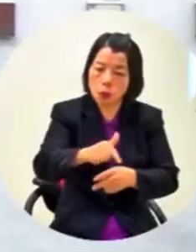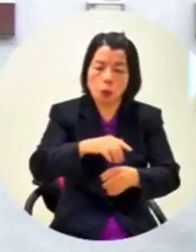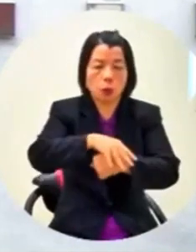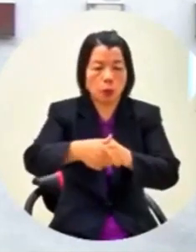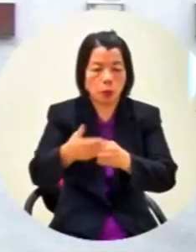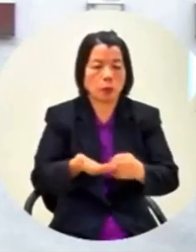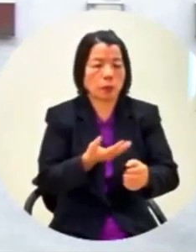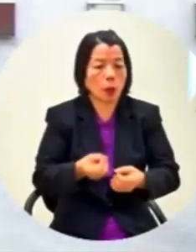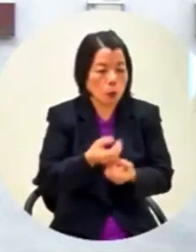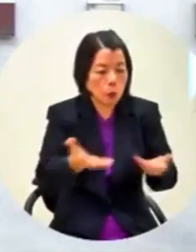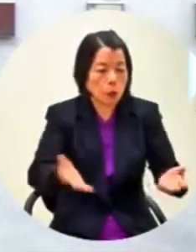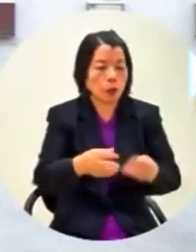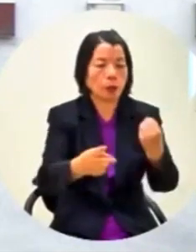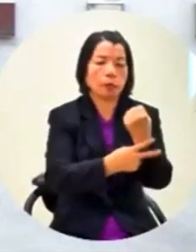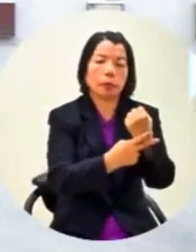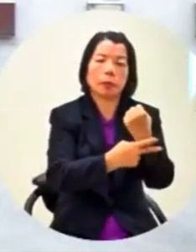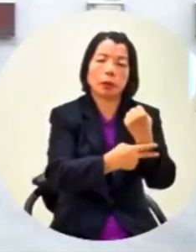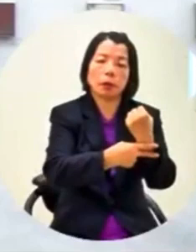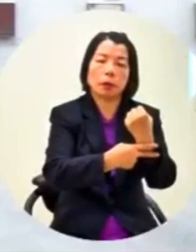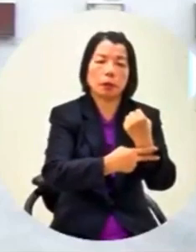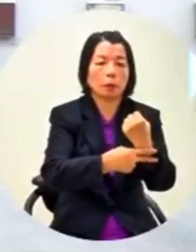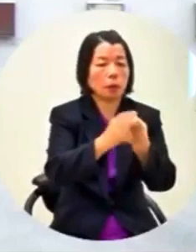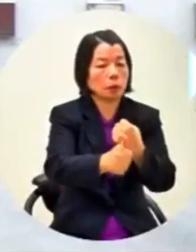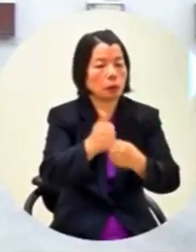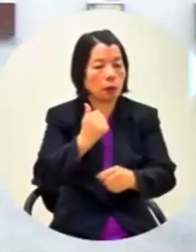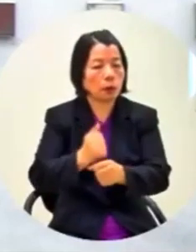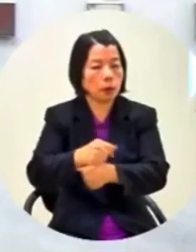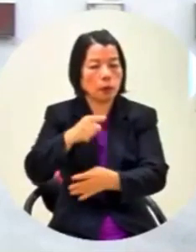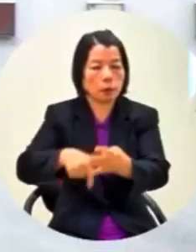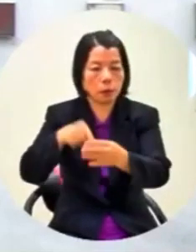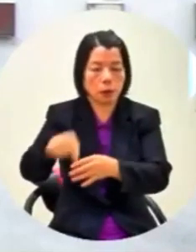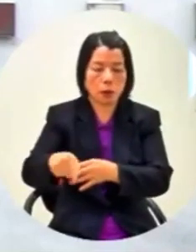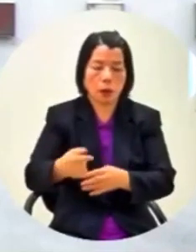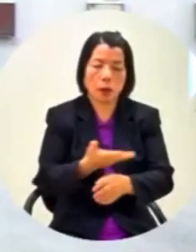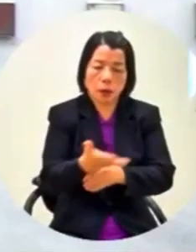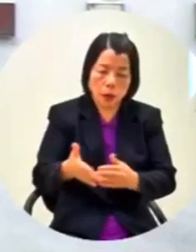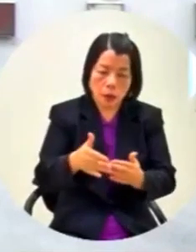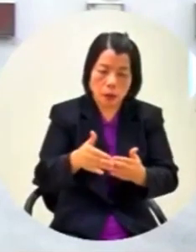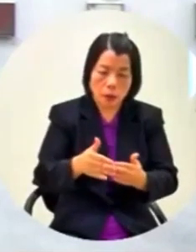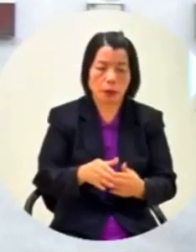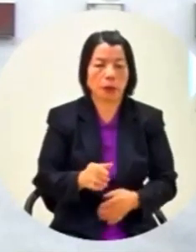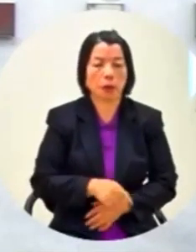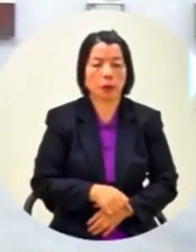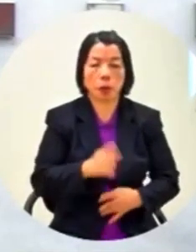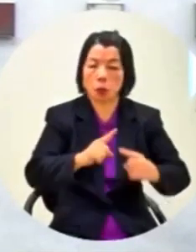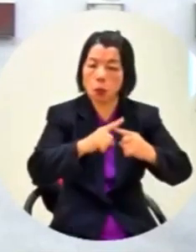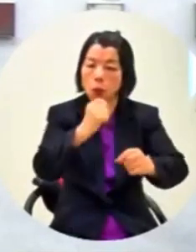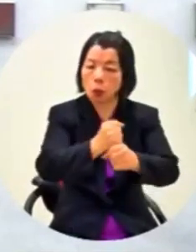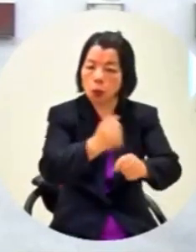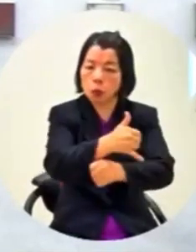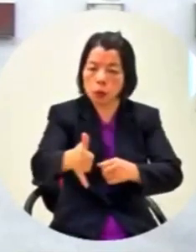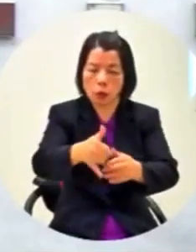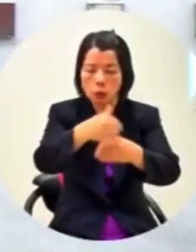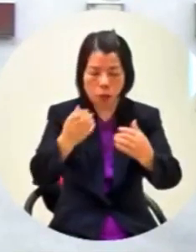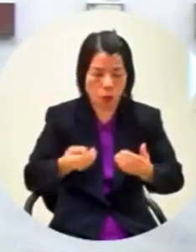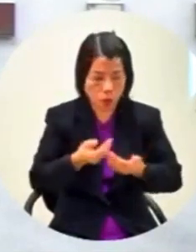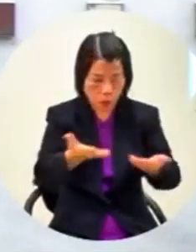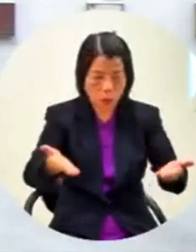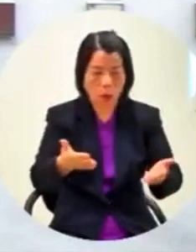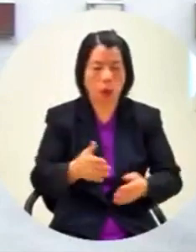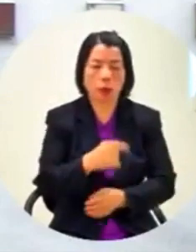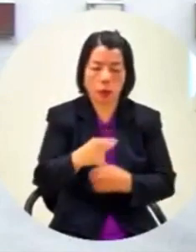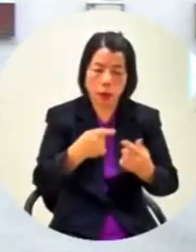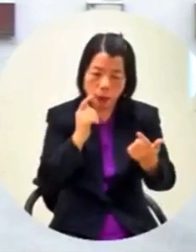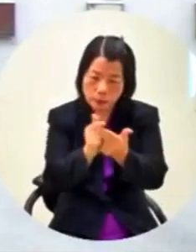事、工位的护理师、第一线防疫人员充足的防疫工作，以因应防疫的需